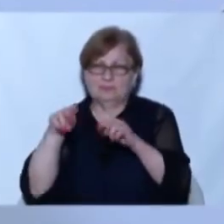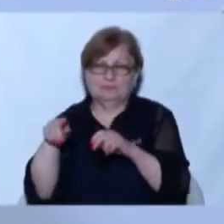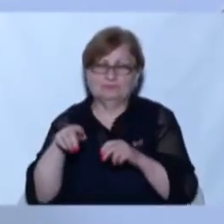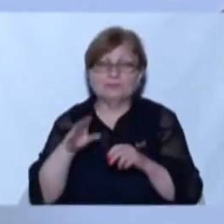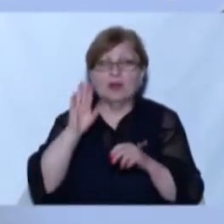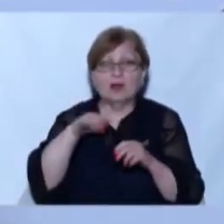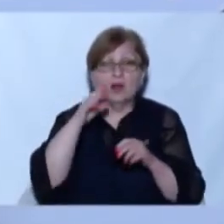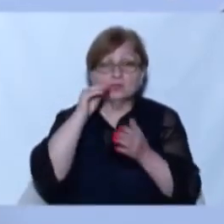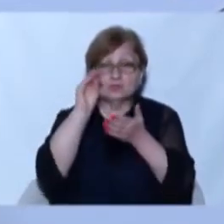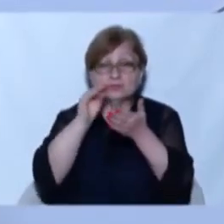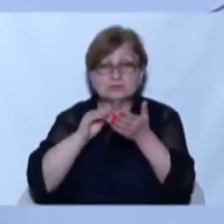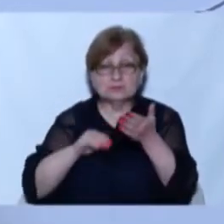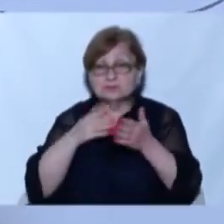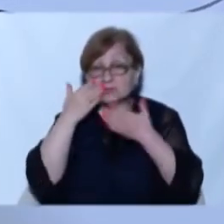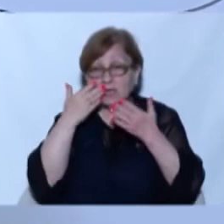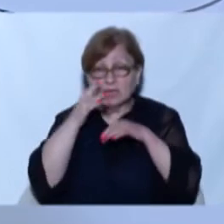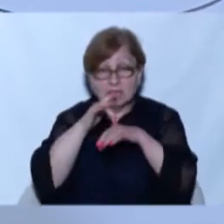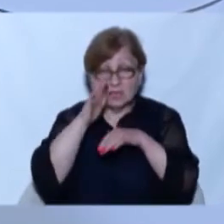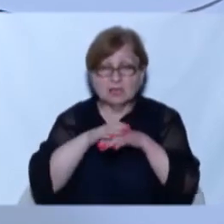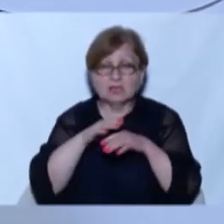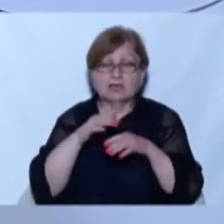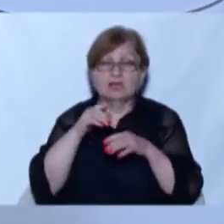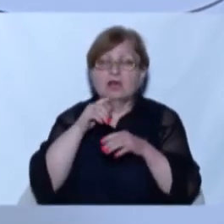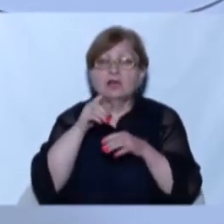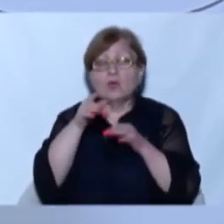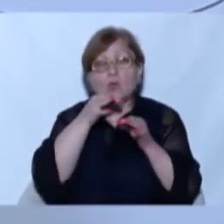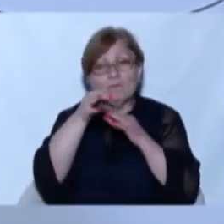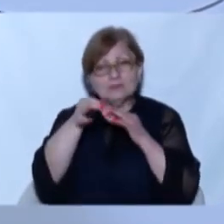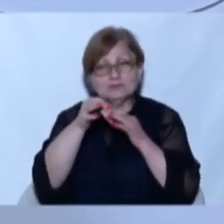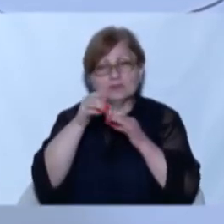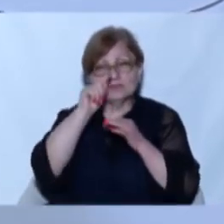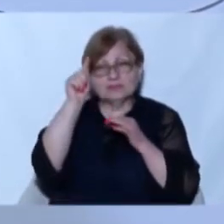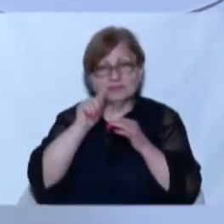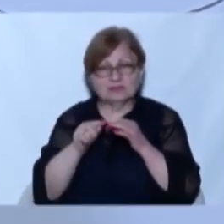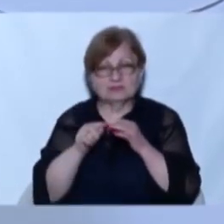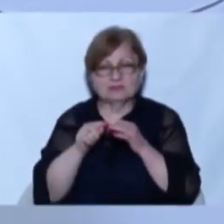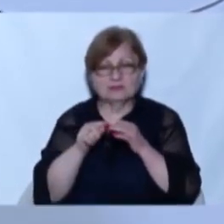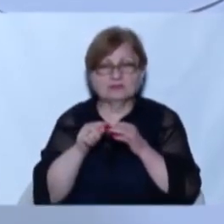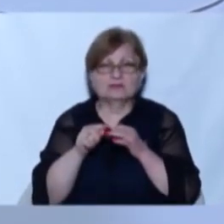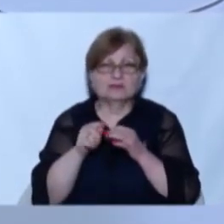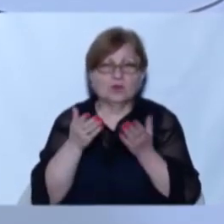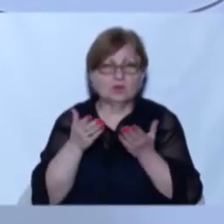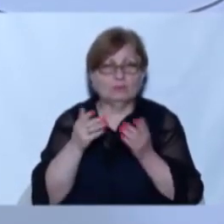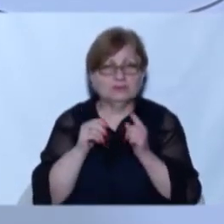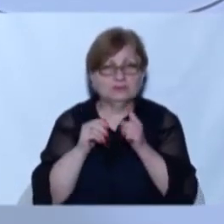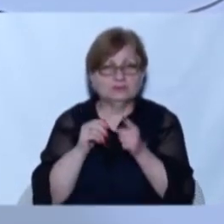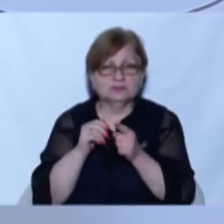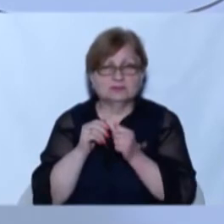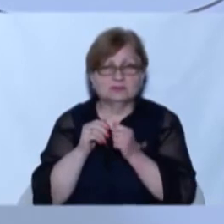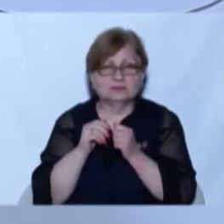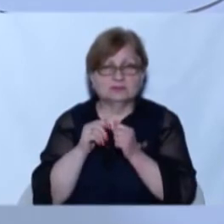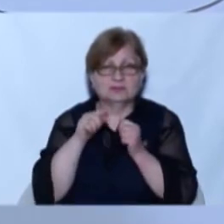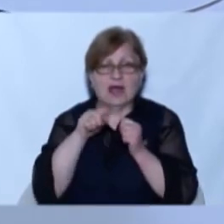წაკითხვის შემდეგ მინდა უპასუხოთ რამდენიმე შეკითხვას, რომელიც თქვენ სწორედ